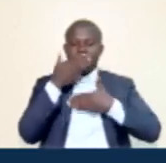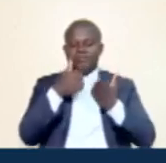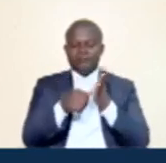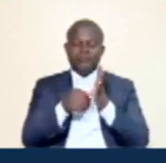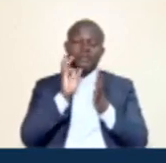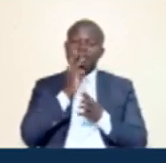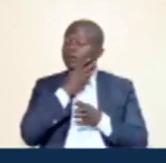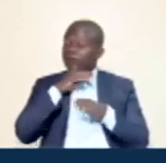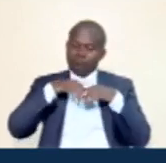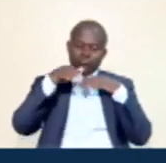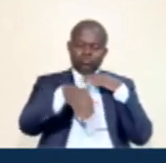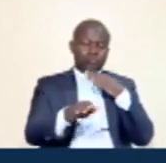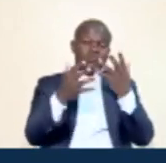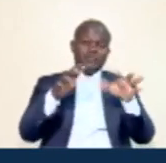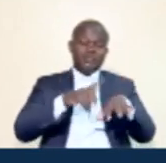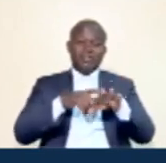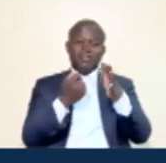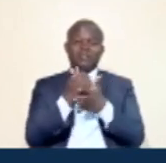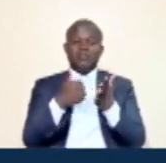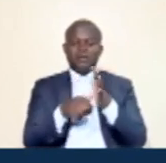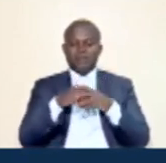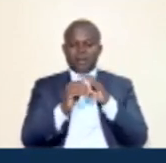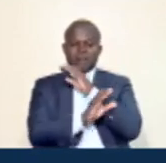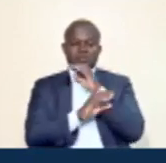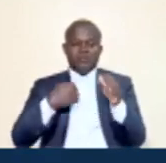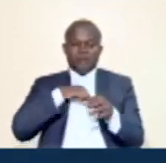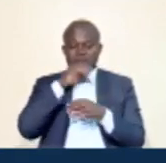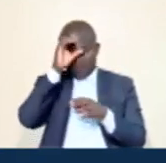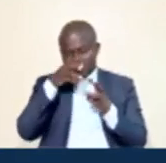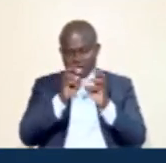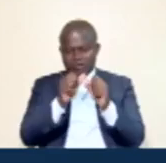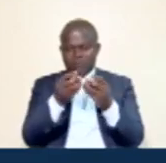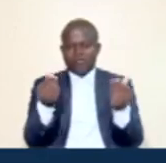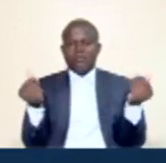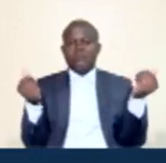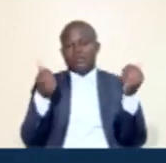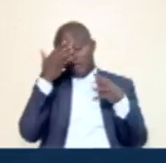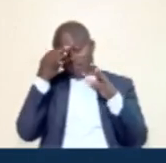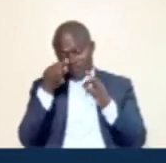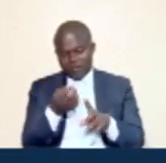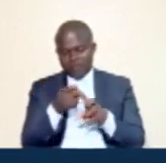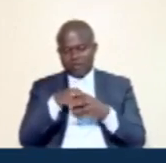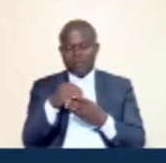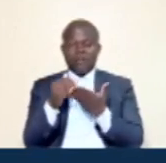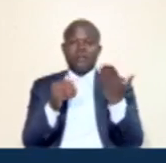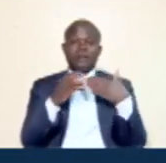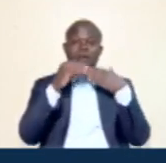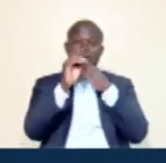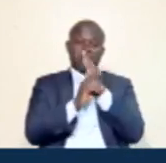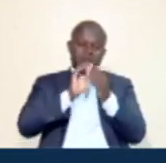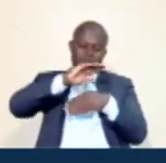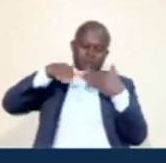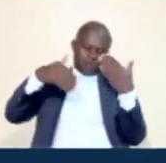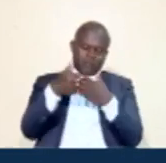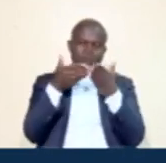cy'isuri imaze igihe itera ibibazo mu gihugu cyacu, tugishakira igisubizo. Izi ngamba zizafatirwa hano, abayobozi b'uturere bose